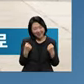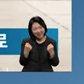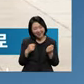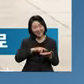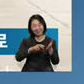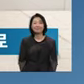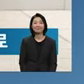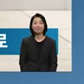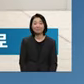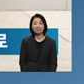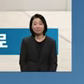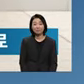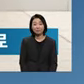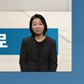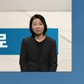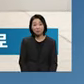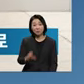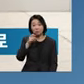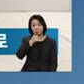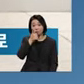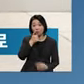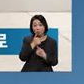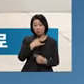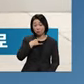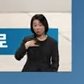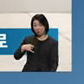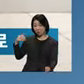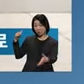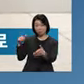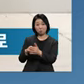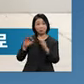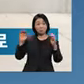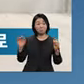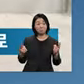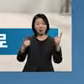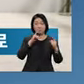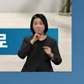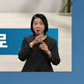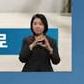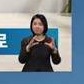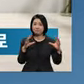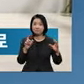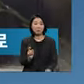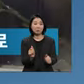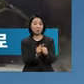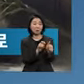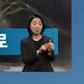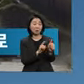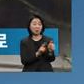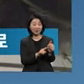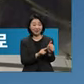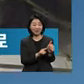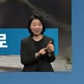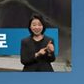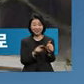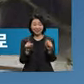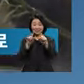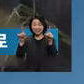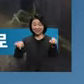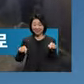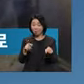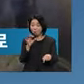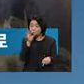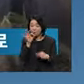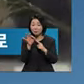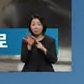메시지도 남겼습니다 하지만 푸바오가 중국에 도착하자마자 논란도 있었습니다 한 남성의 케이지에 뚫린 작은